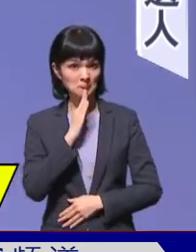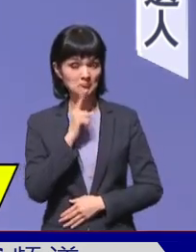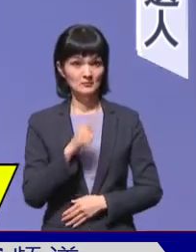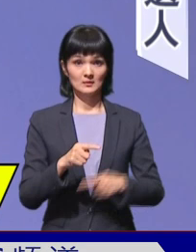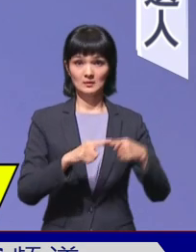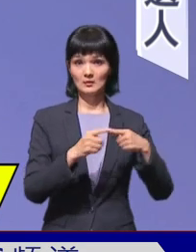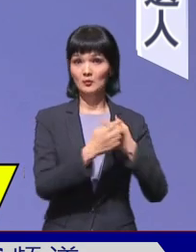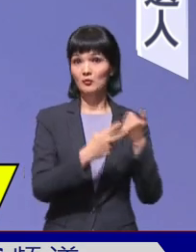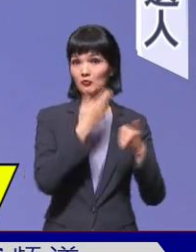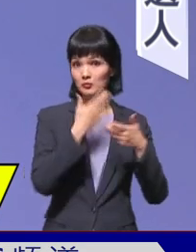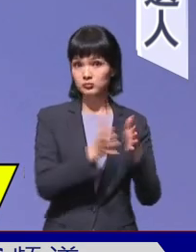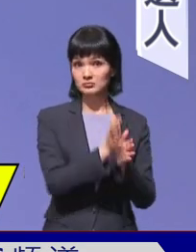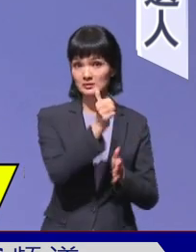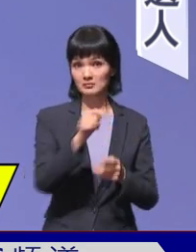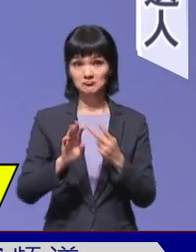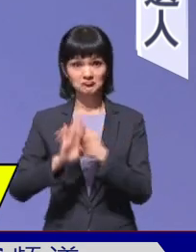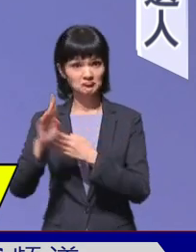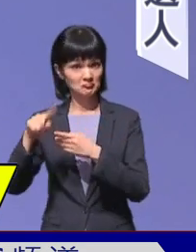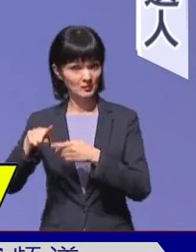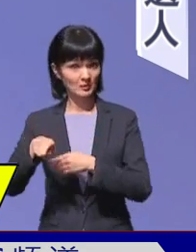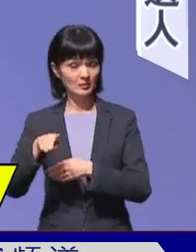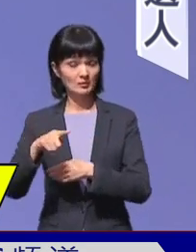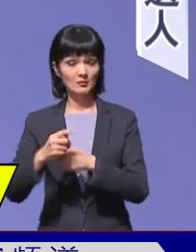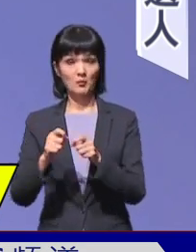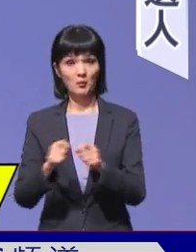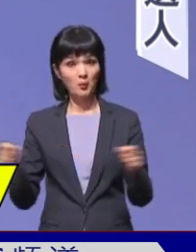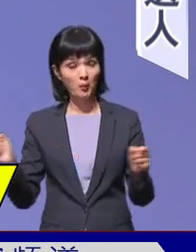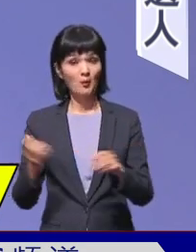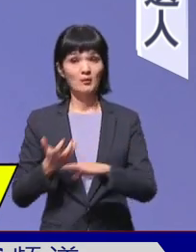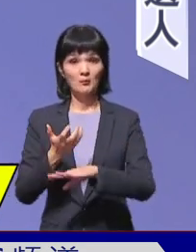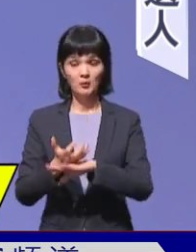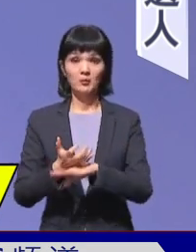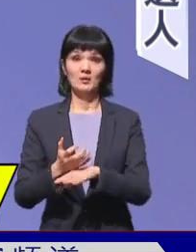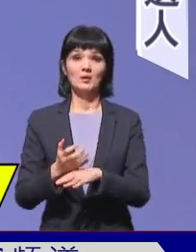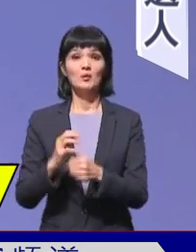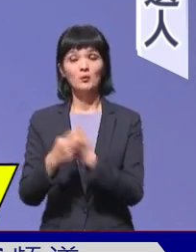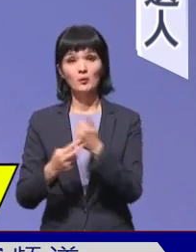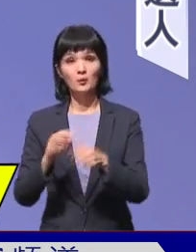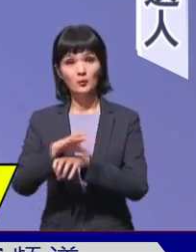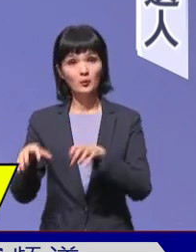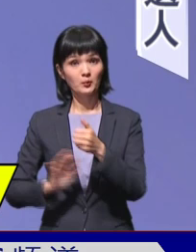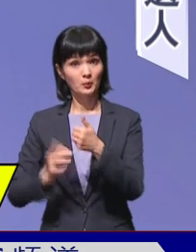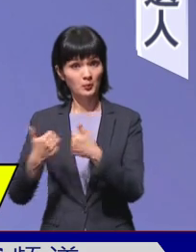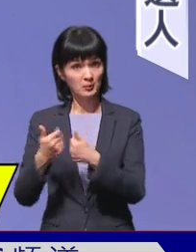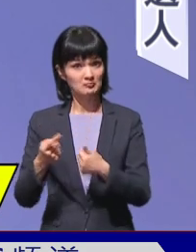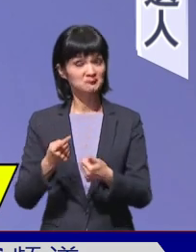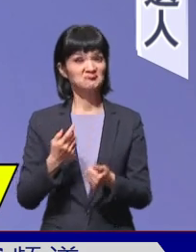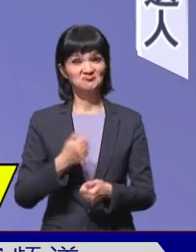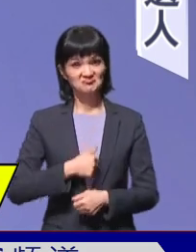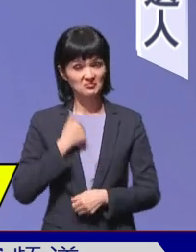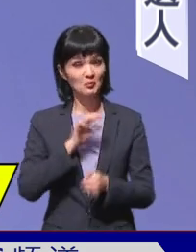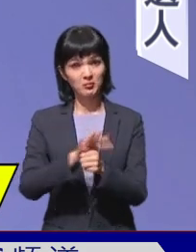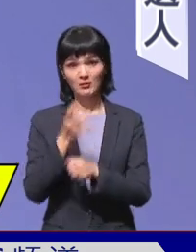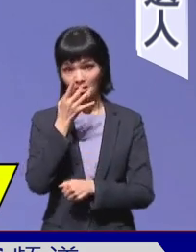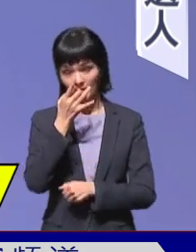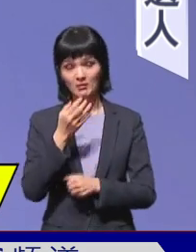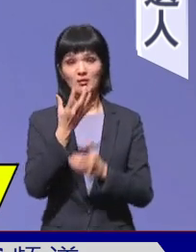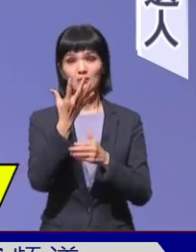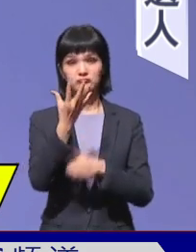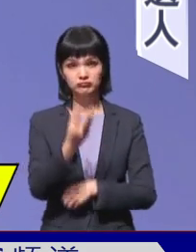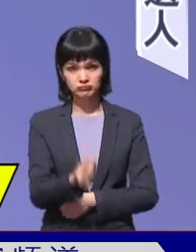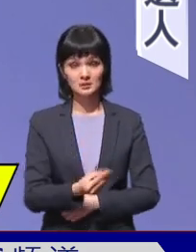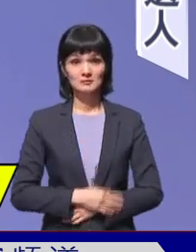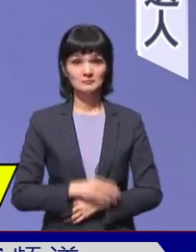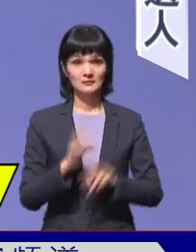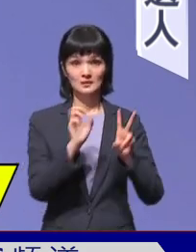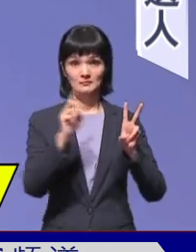卫福部长，一位长期在卫环委员会，都束手无策，生育率还是一路的滑落。2018年，行政